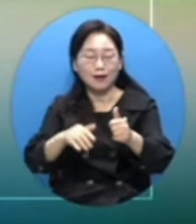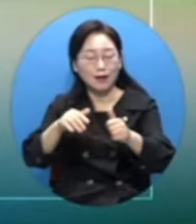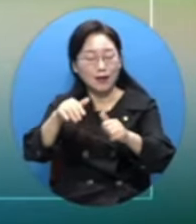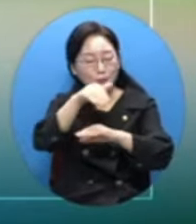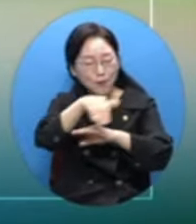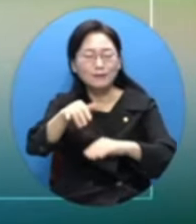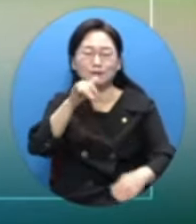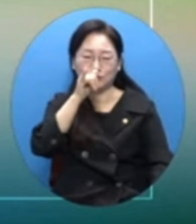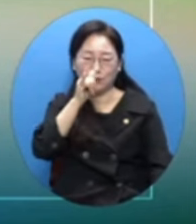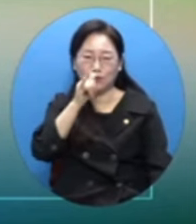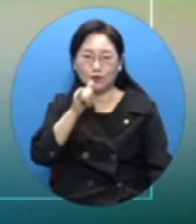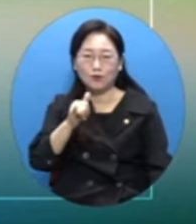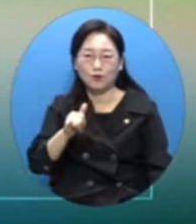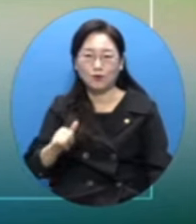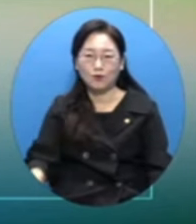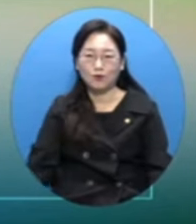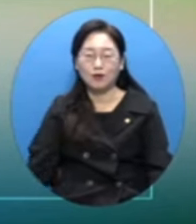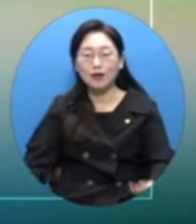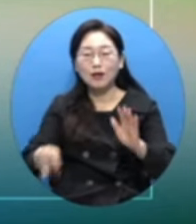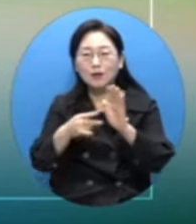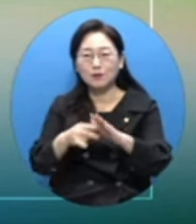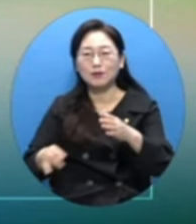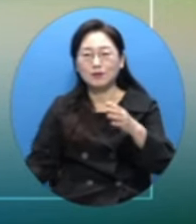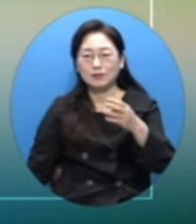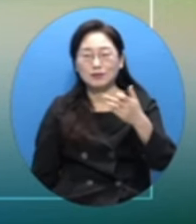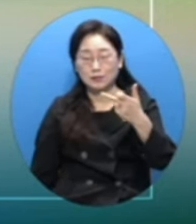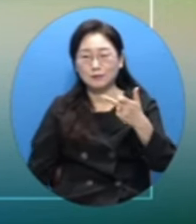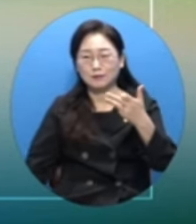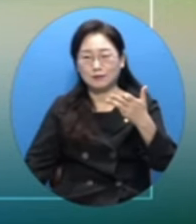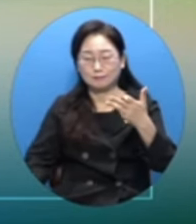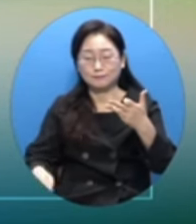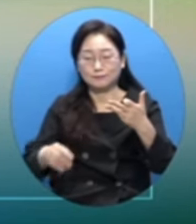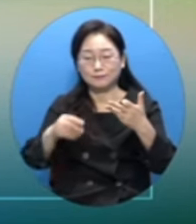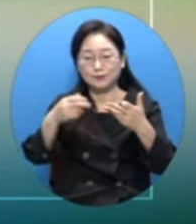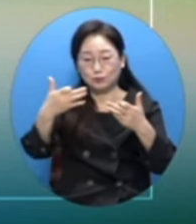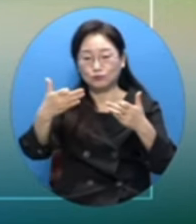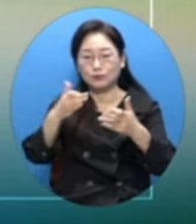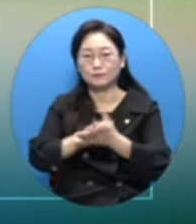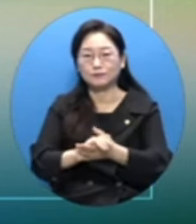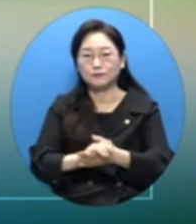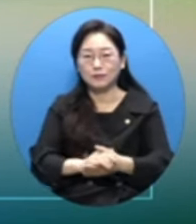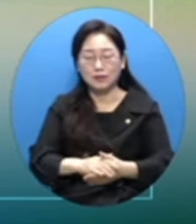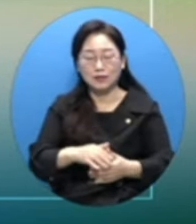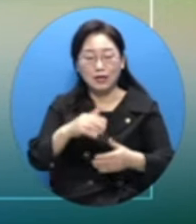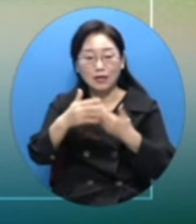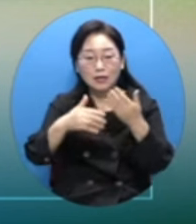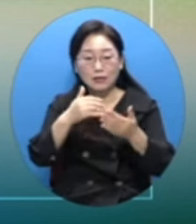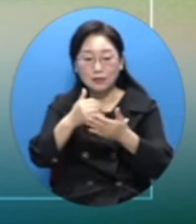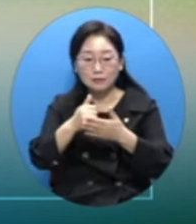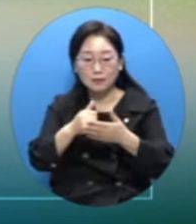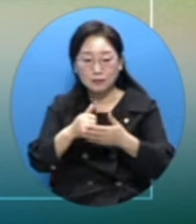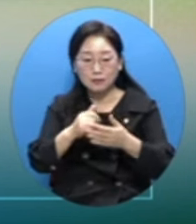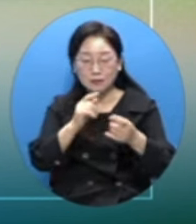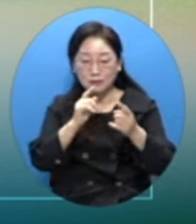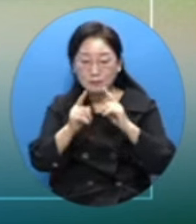있단다. 예레미야 29장 10절 말씀을 들려주었습니다. 야의 말씀이니라. 너희를 향한 나의 생각을 내가 아나니